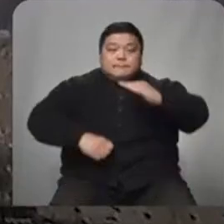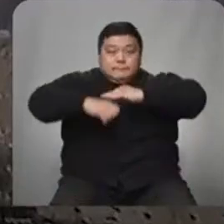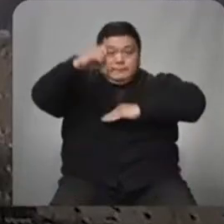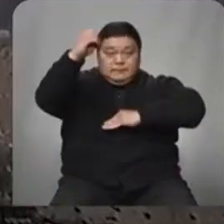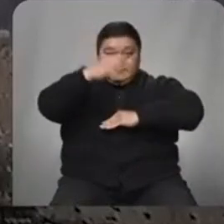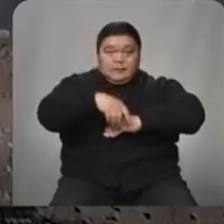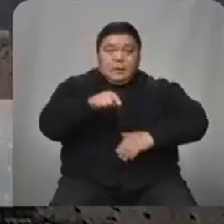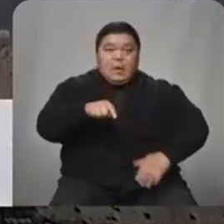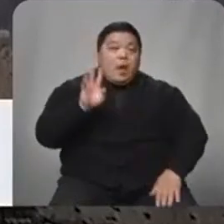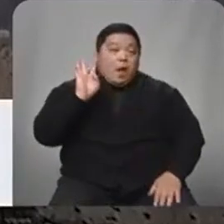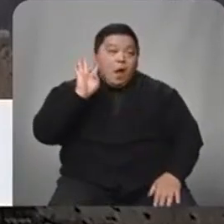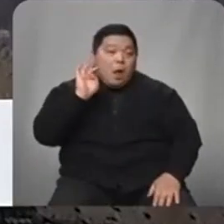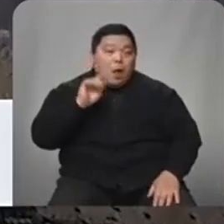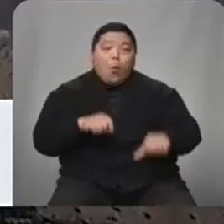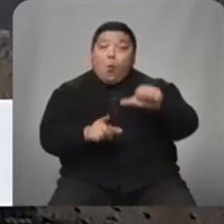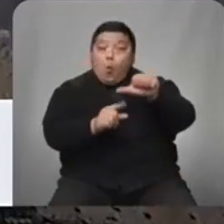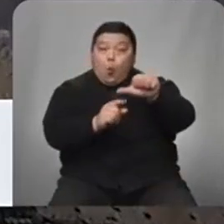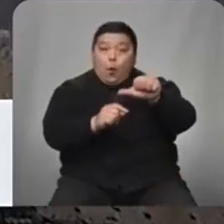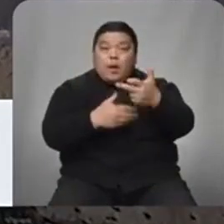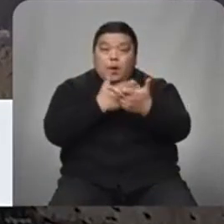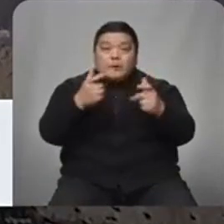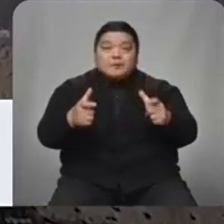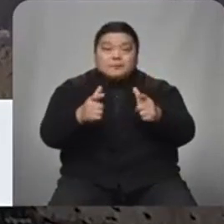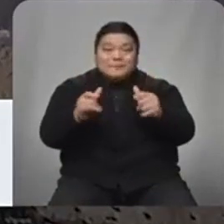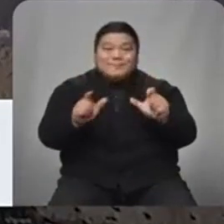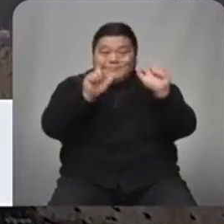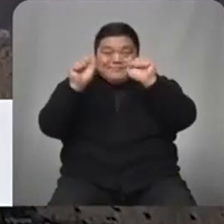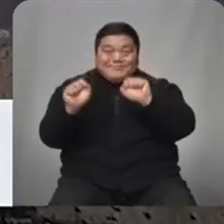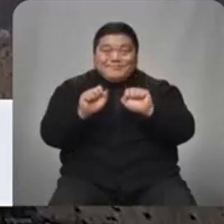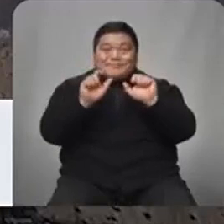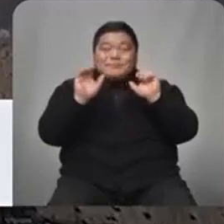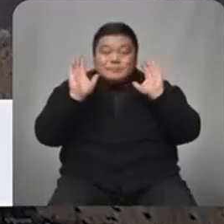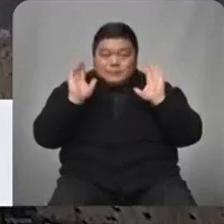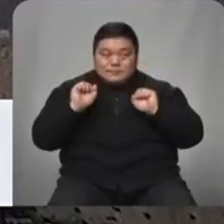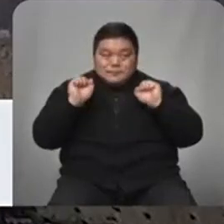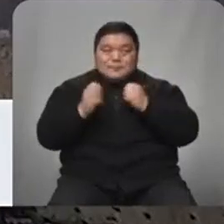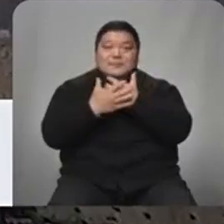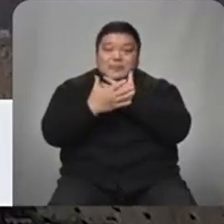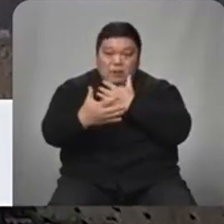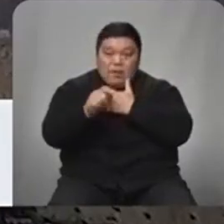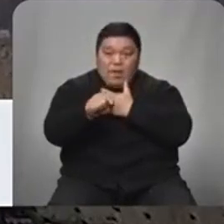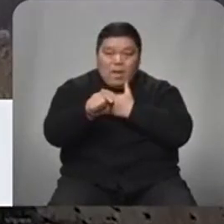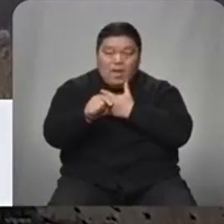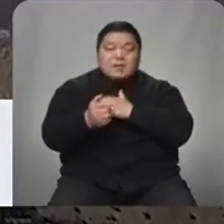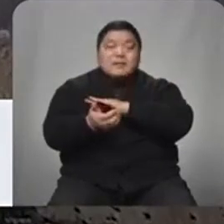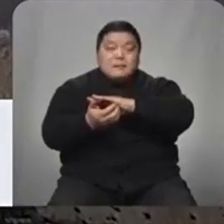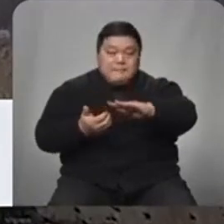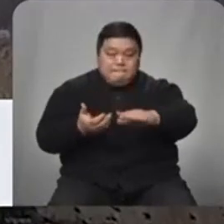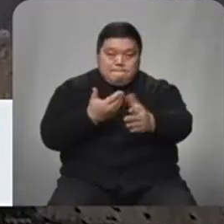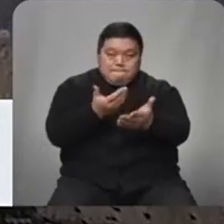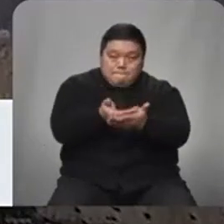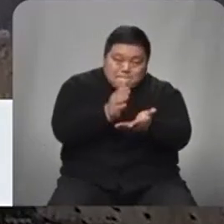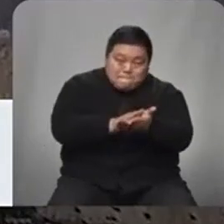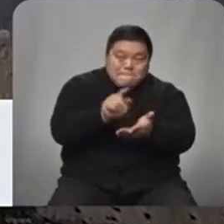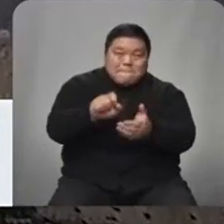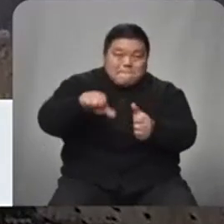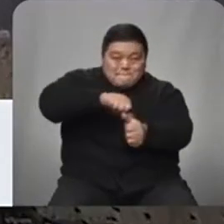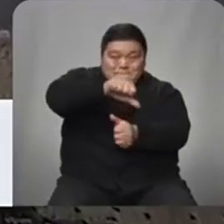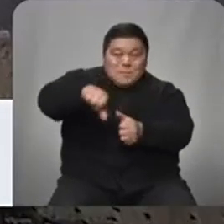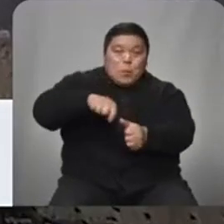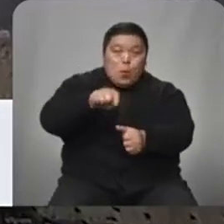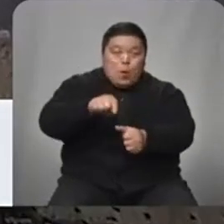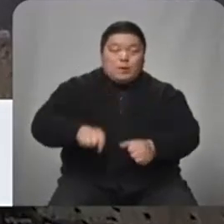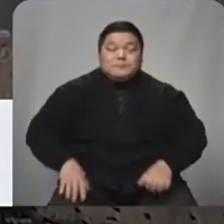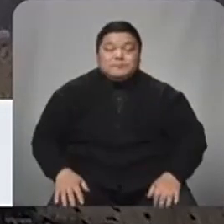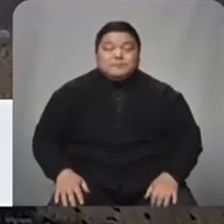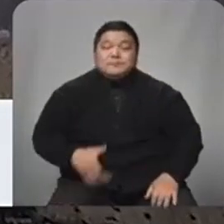양양군이 오는 5월 강원도민체육대회를 앞두고 체육시설을 확충하고 있습니다. 주민복지와 전지훈련 유치, 체육대회